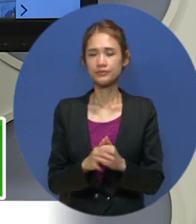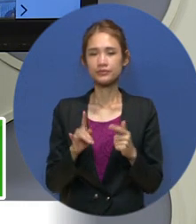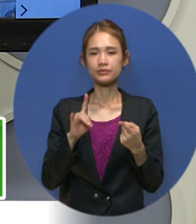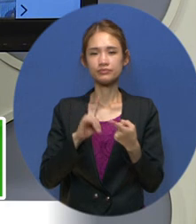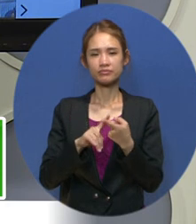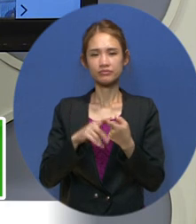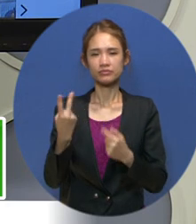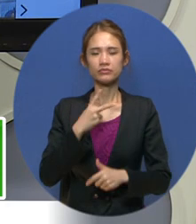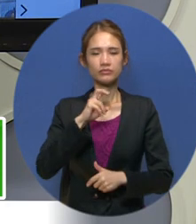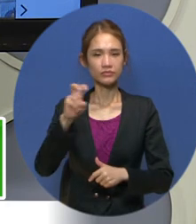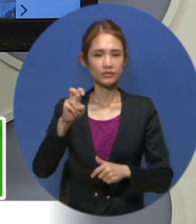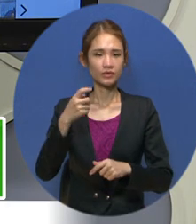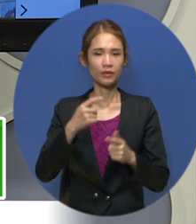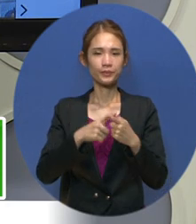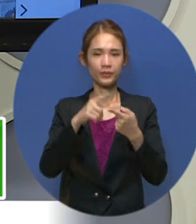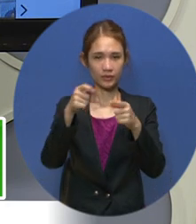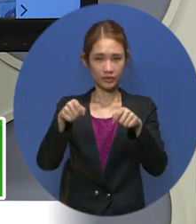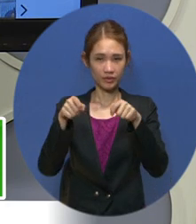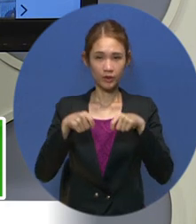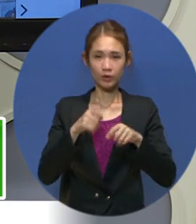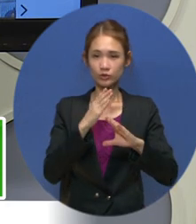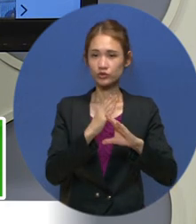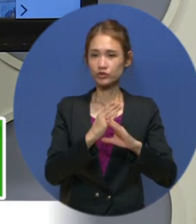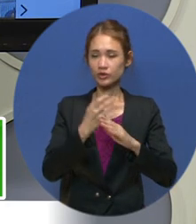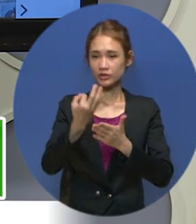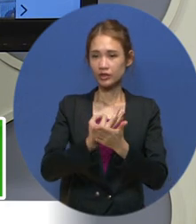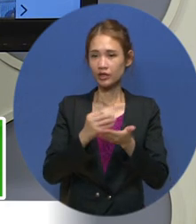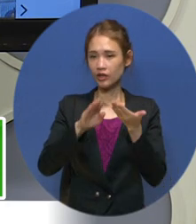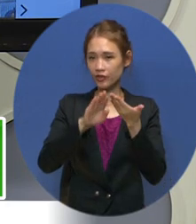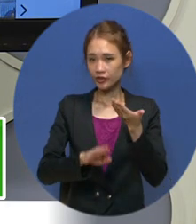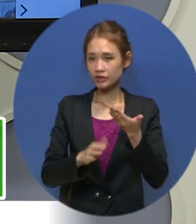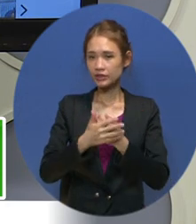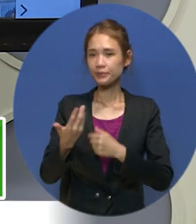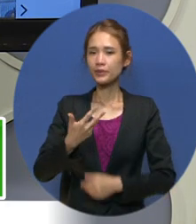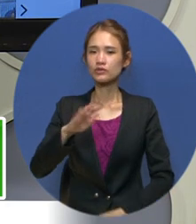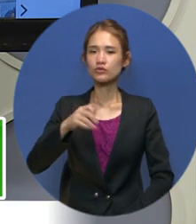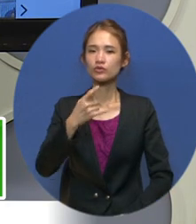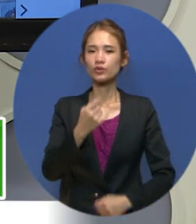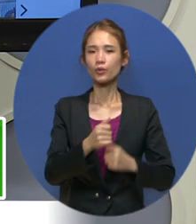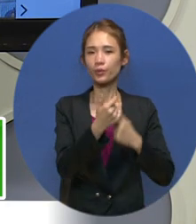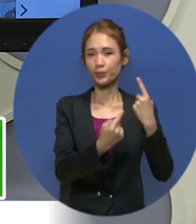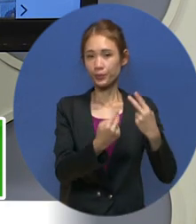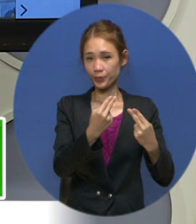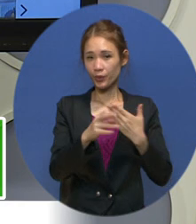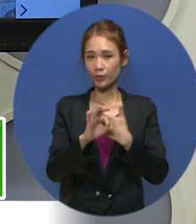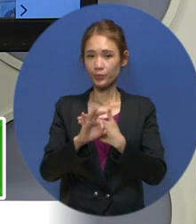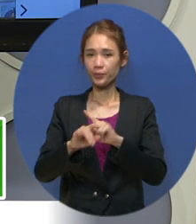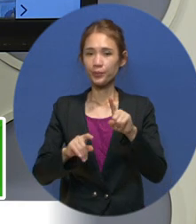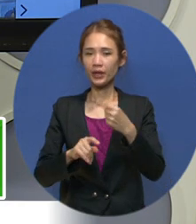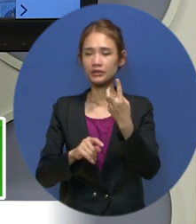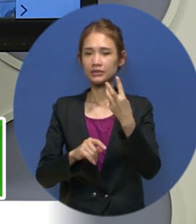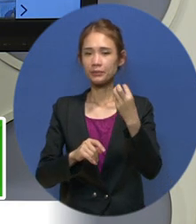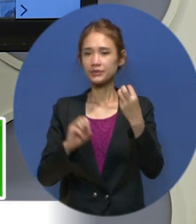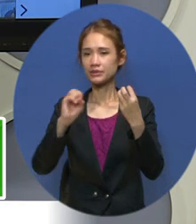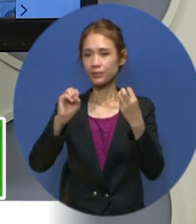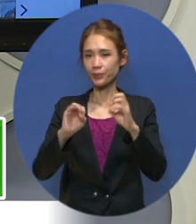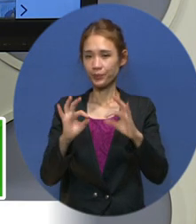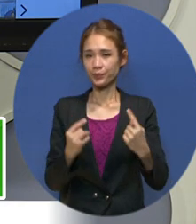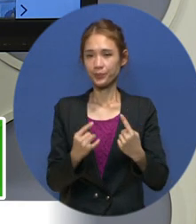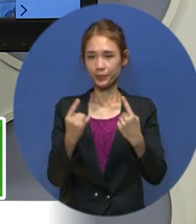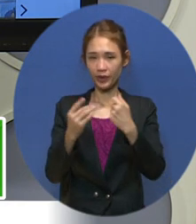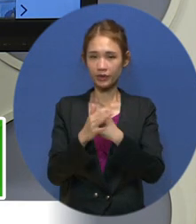2020년에 적용되고 있는 최저임금 시급할 1,590 원 에 비해 130원 인상된 수준으로